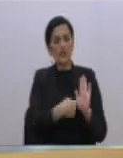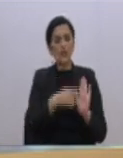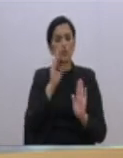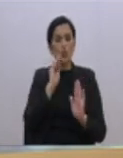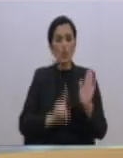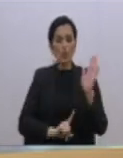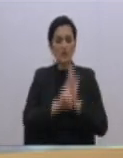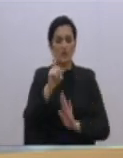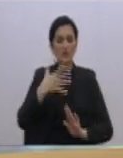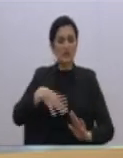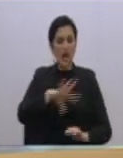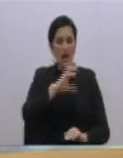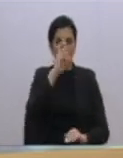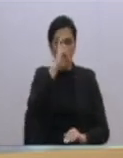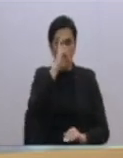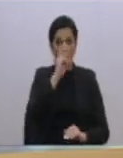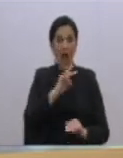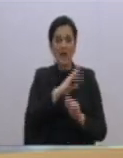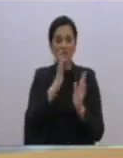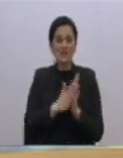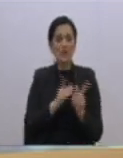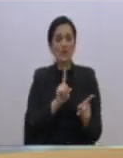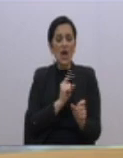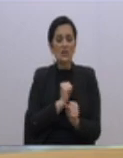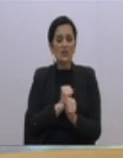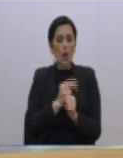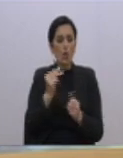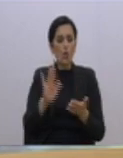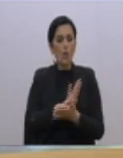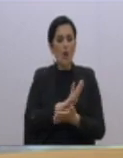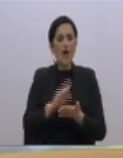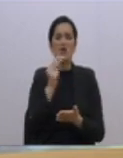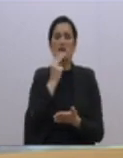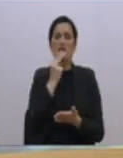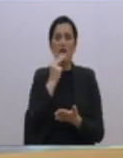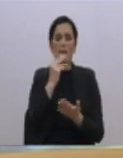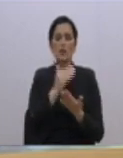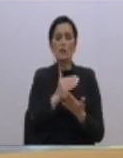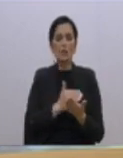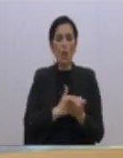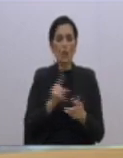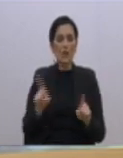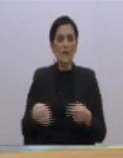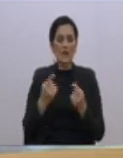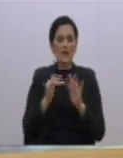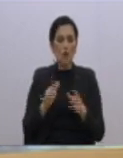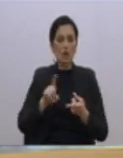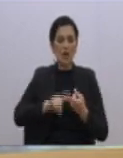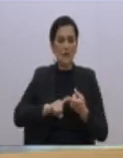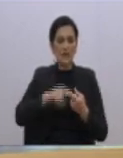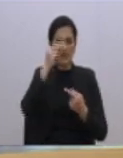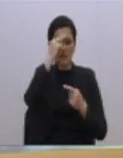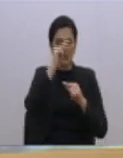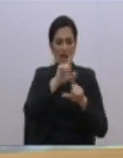დაიწყებს საქართველოს ხელისუფლება ან საერთოდ რას აკეთებს უფასო კვების პროგრამის განხორციელებასთან დაკავშირებით საჯარო